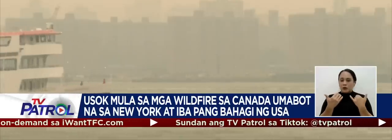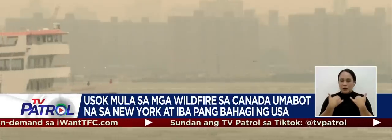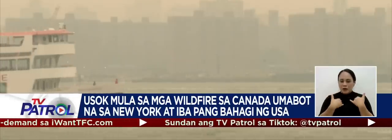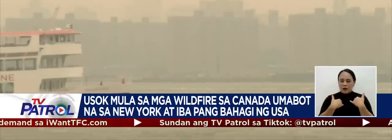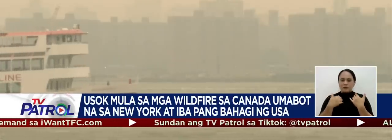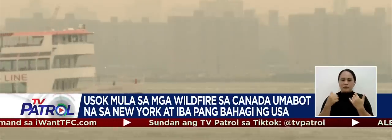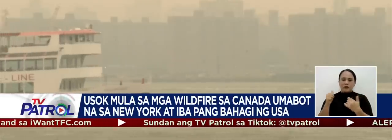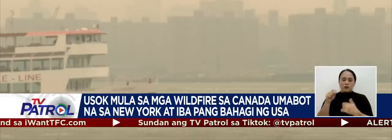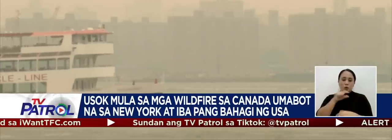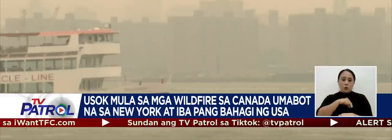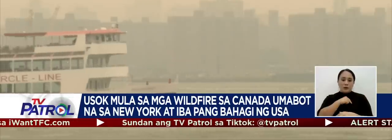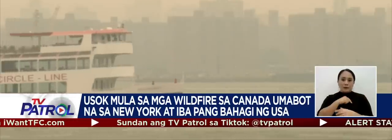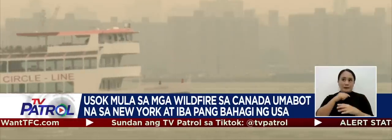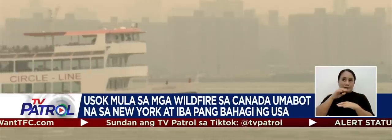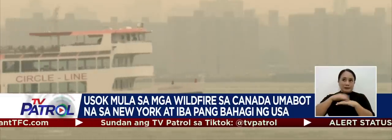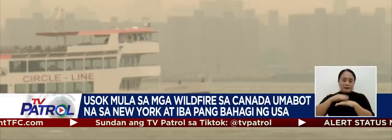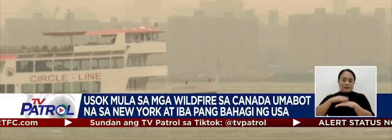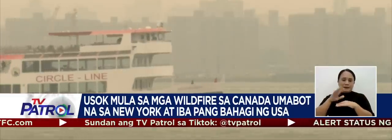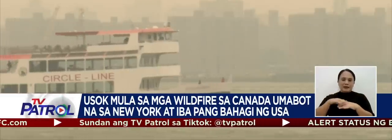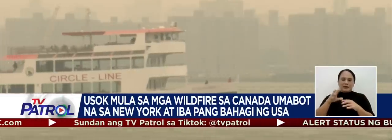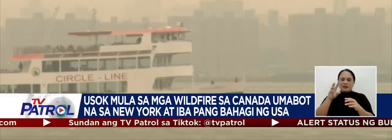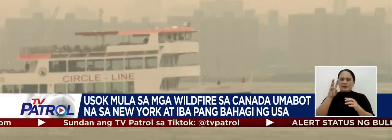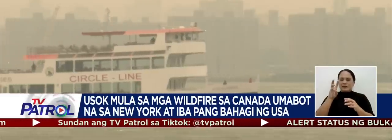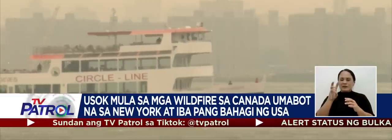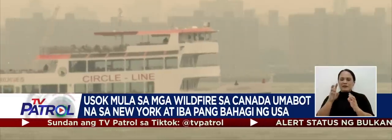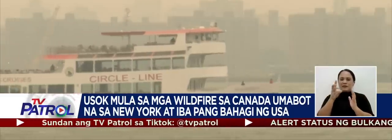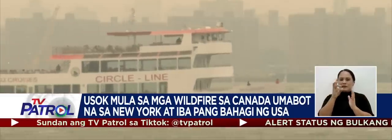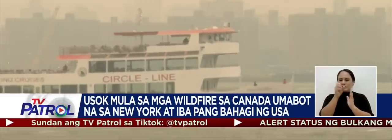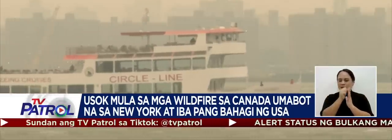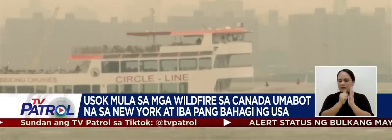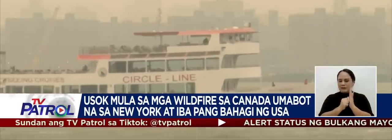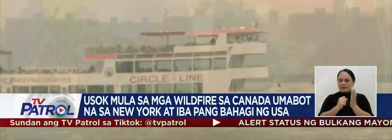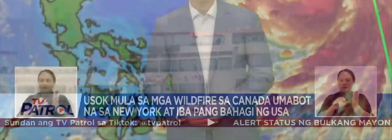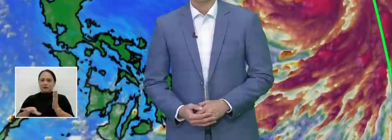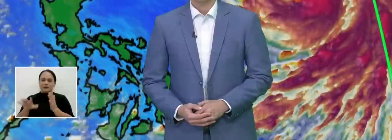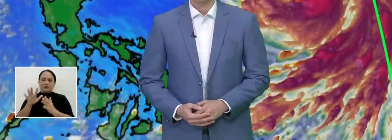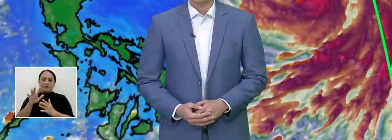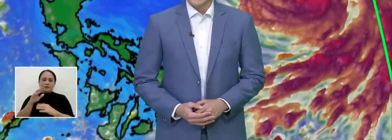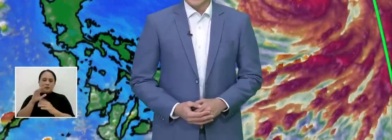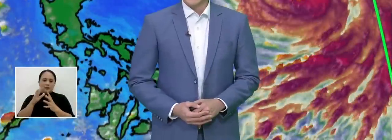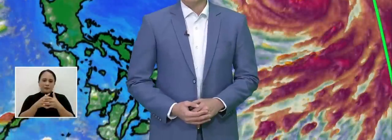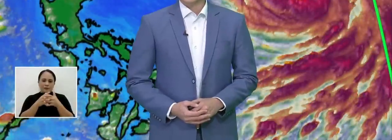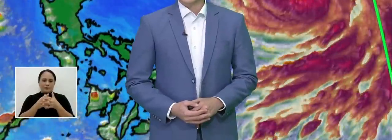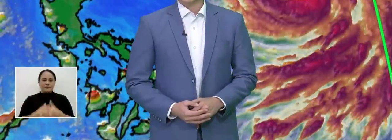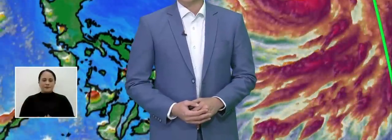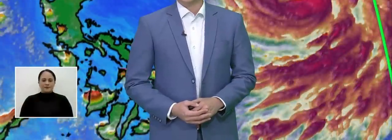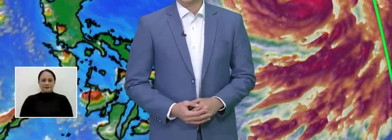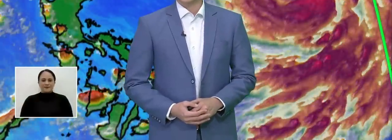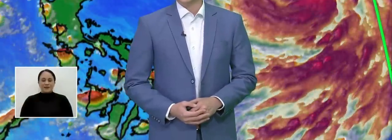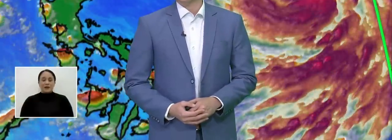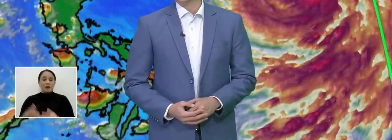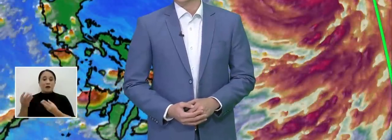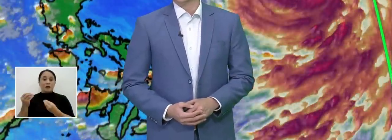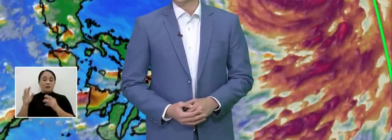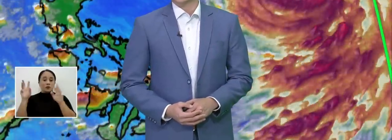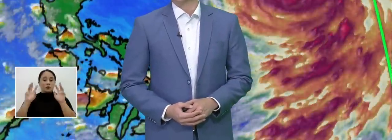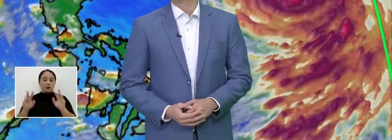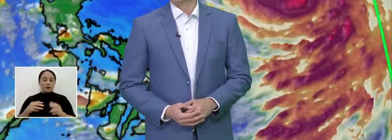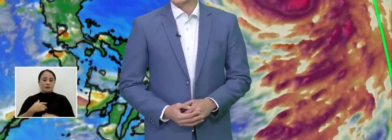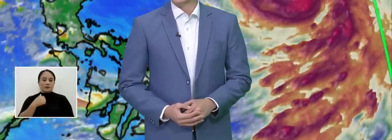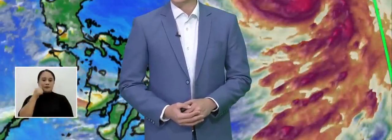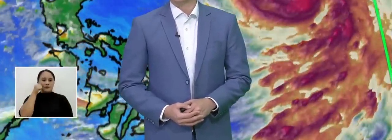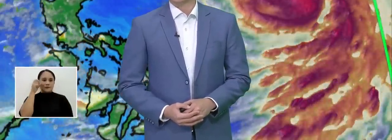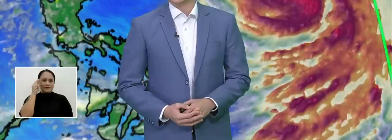quality alert sa labing-anim na states sa silangang bahagi ng Amerika. Yan ang update sa lagay ng panahon. Ako po si Ariel